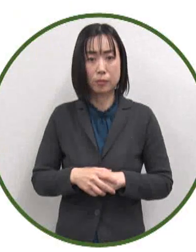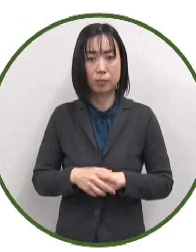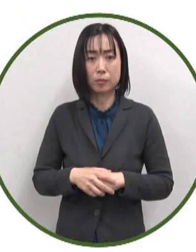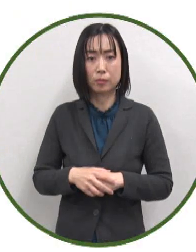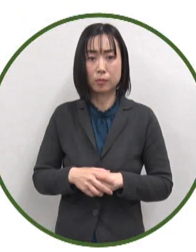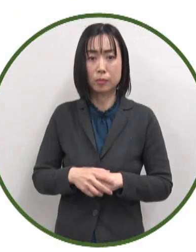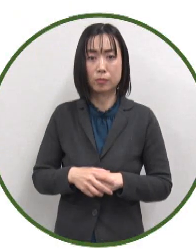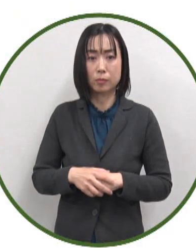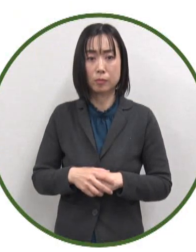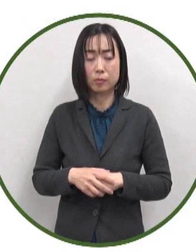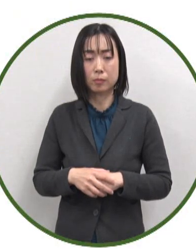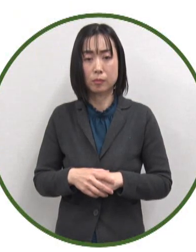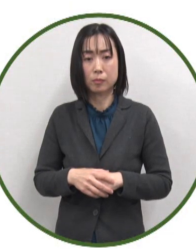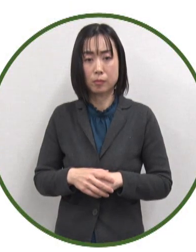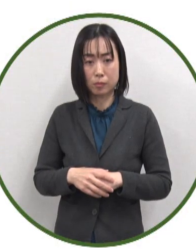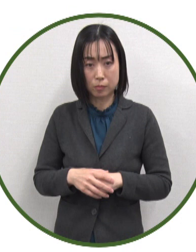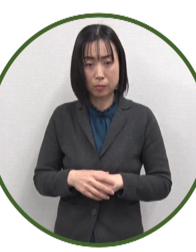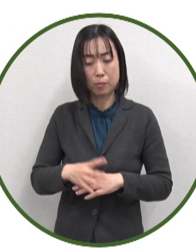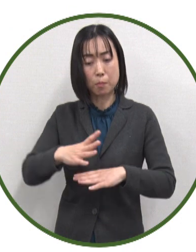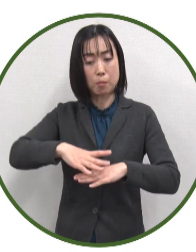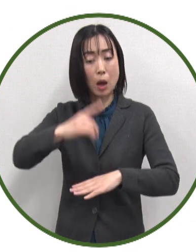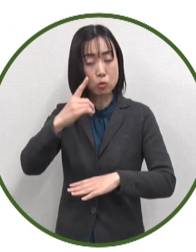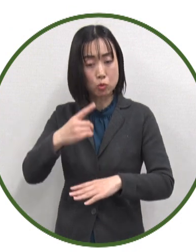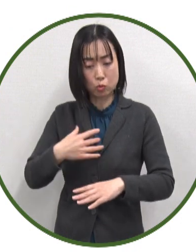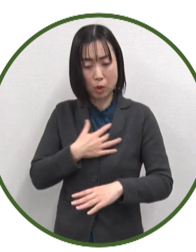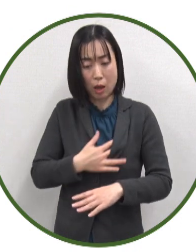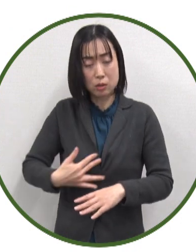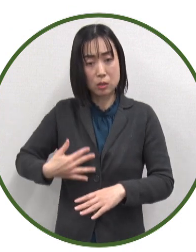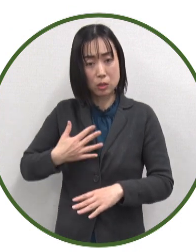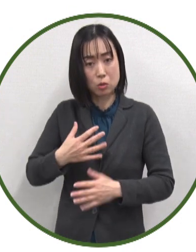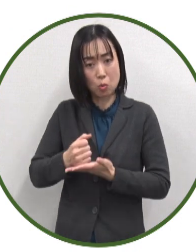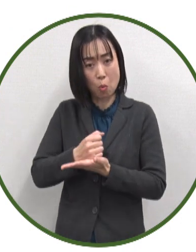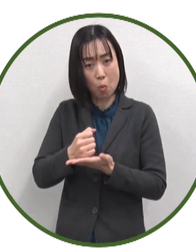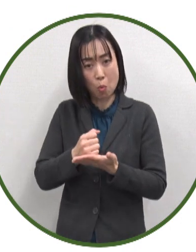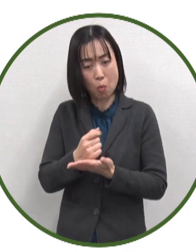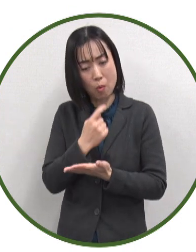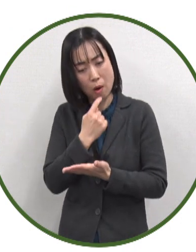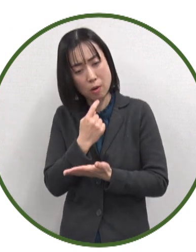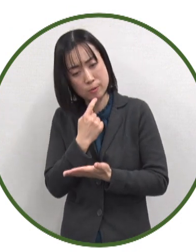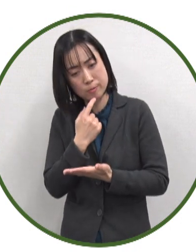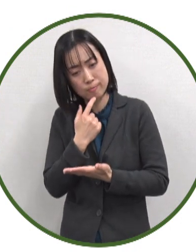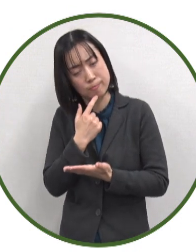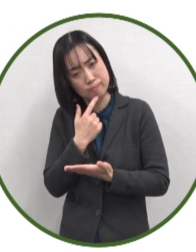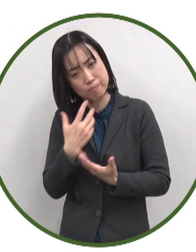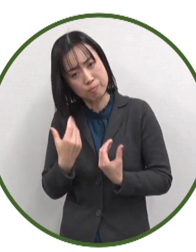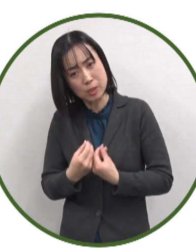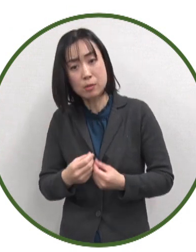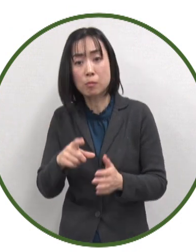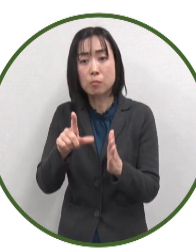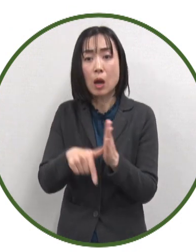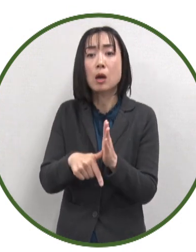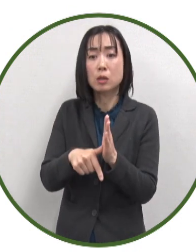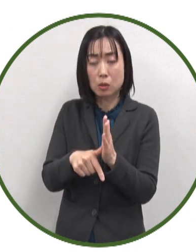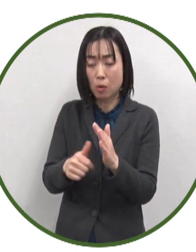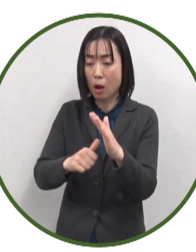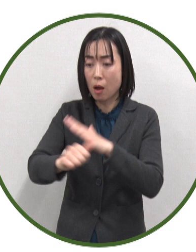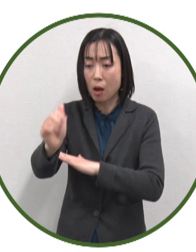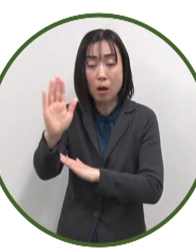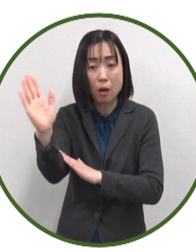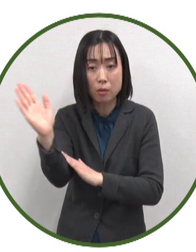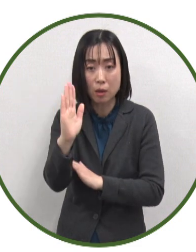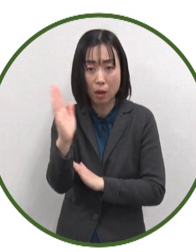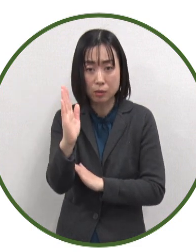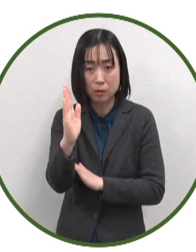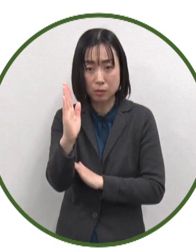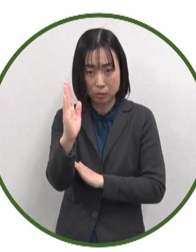まず少しでも体調がおかしいなと思われたら残念ですがお出かけはやめていただ